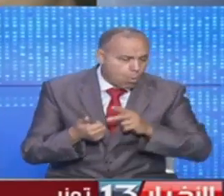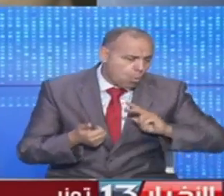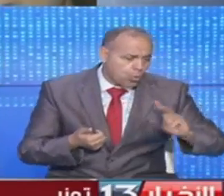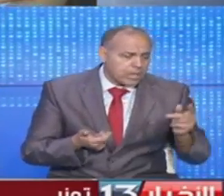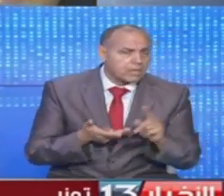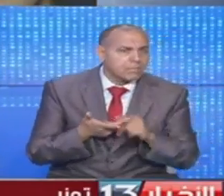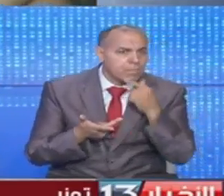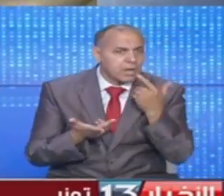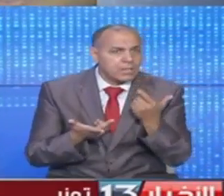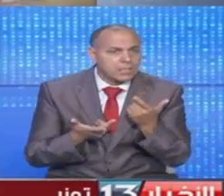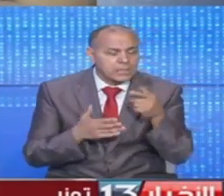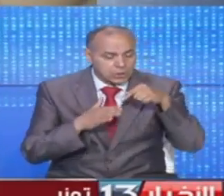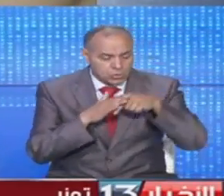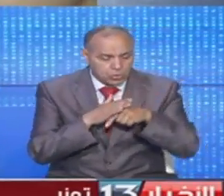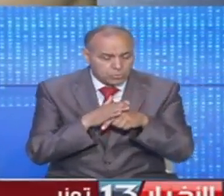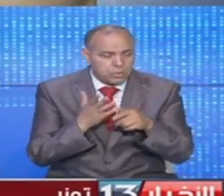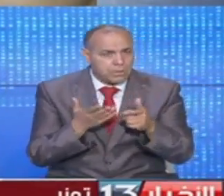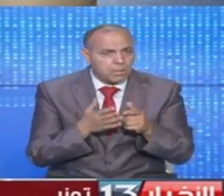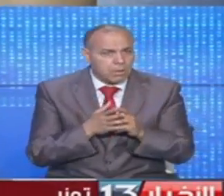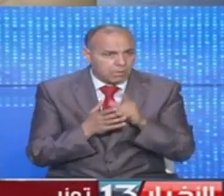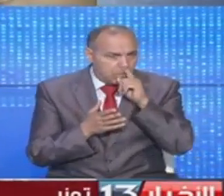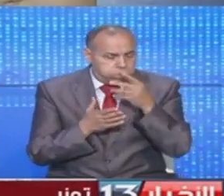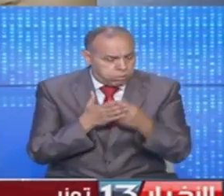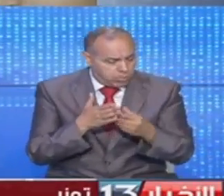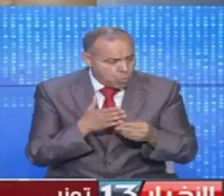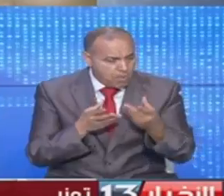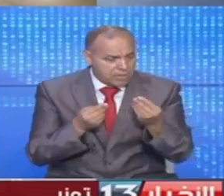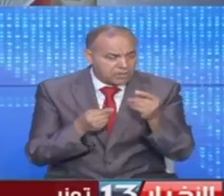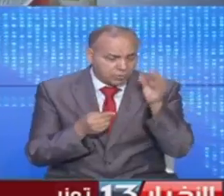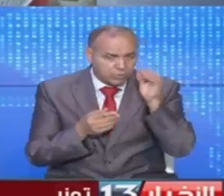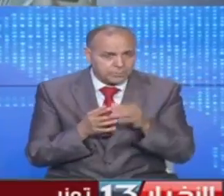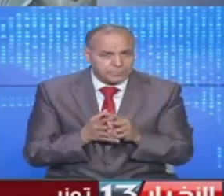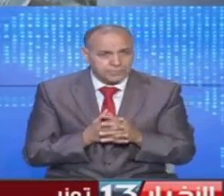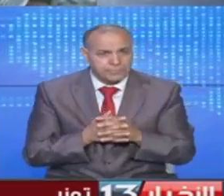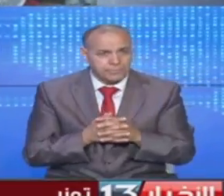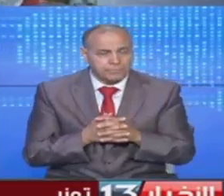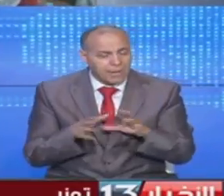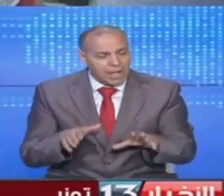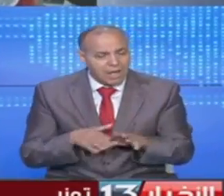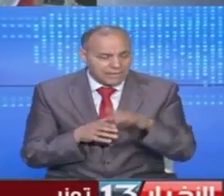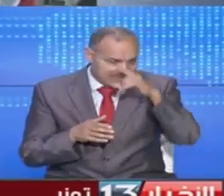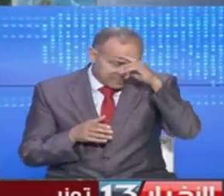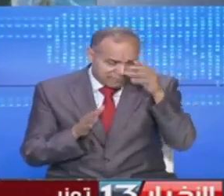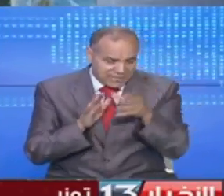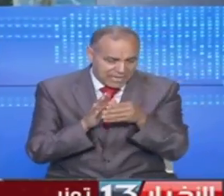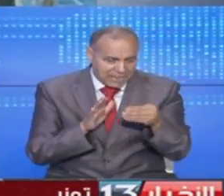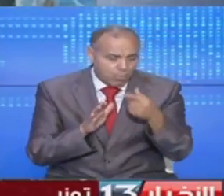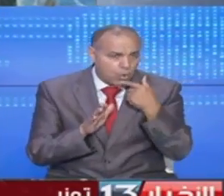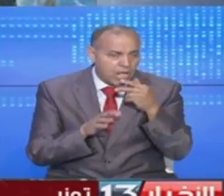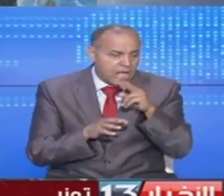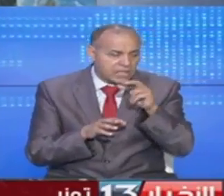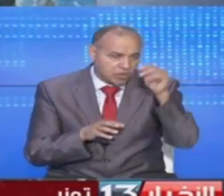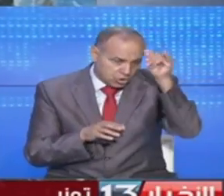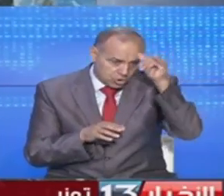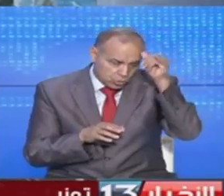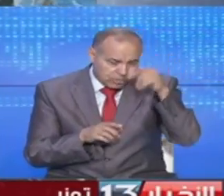الكل، على خاطر الجنوب وخاصة الجريد ناقصة الحاجات هذه في بلادنا. تظاهرة مصيف الكتاب انطلقت في